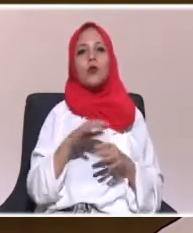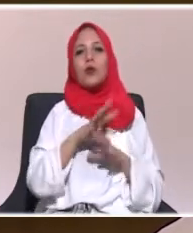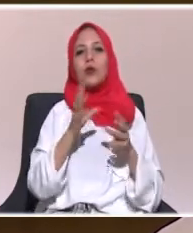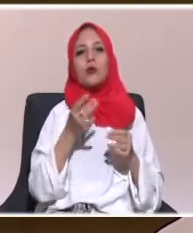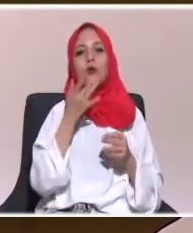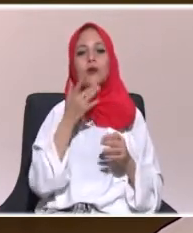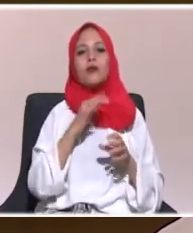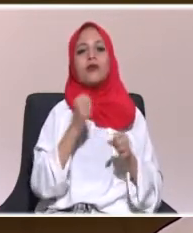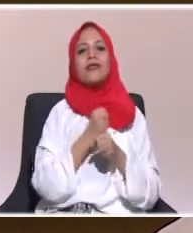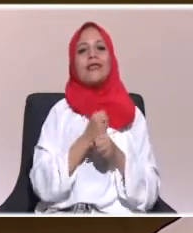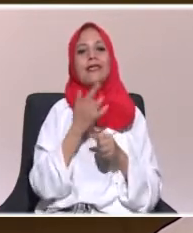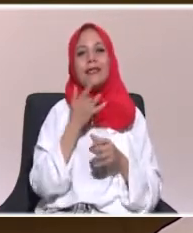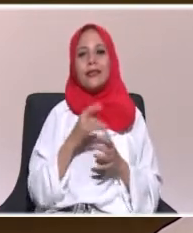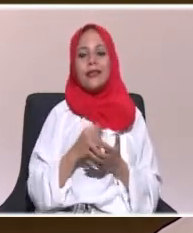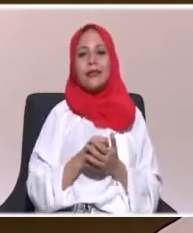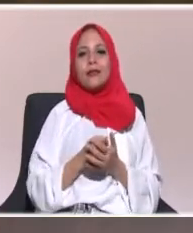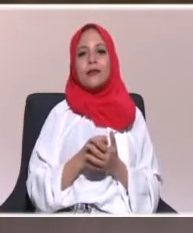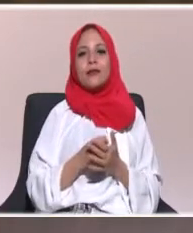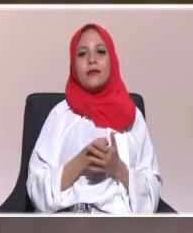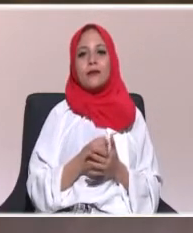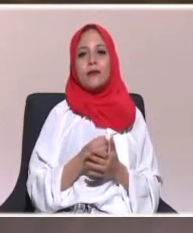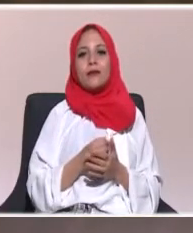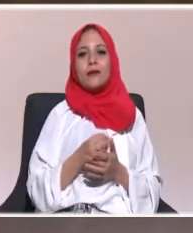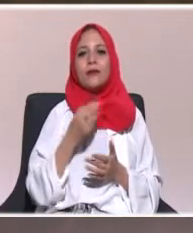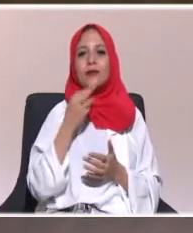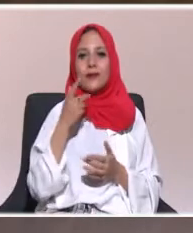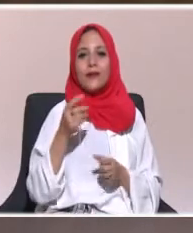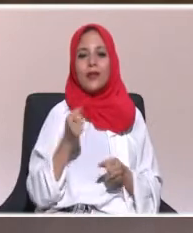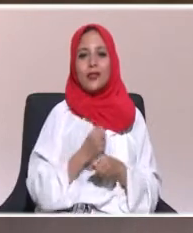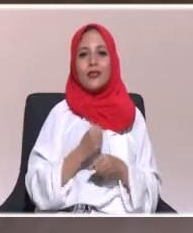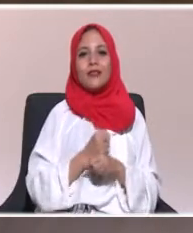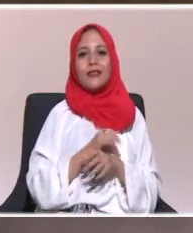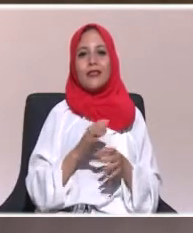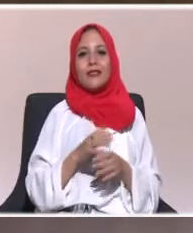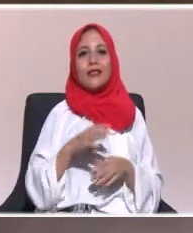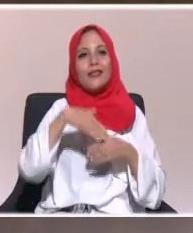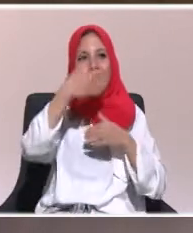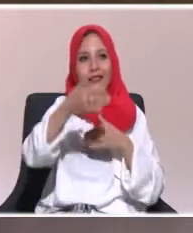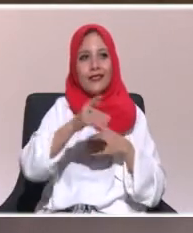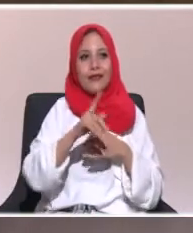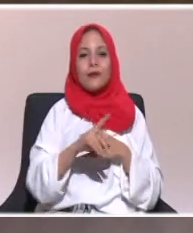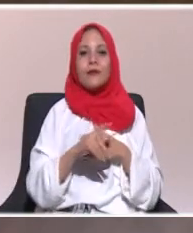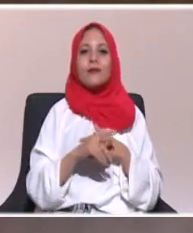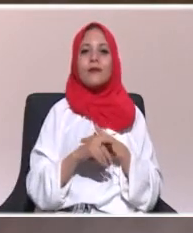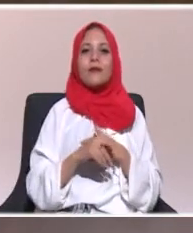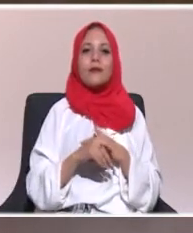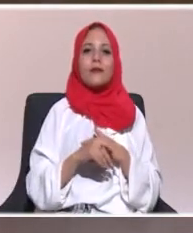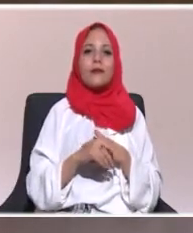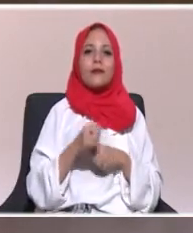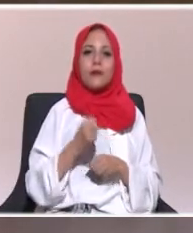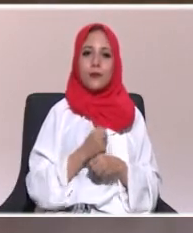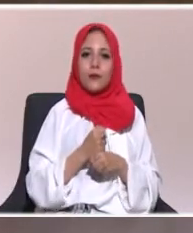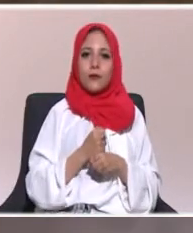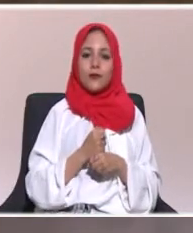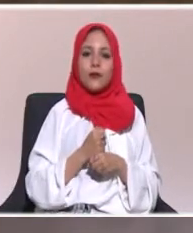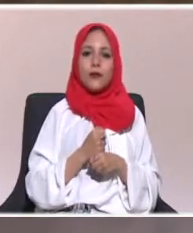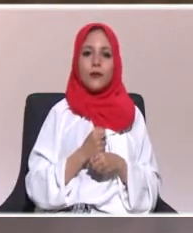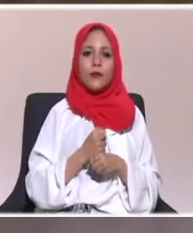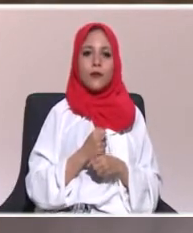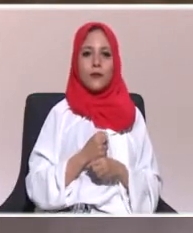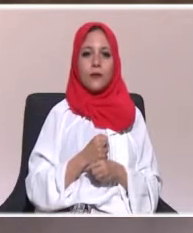في حاجه، لان شادي الفخراني برضو بص، عايز اقول لك يعني قد ما